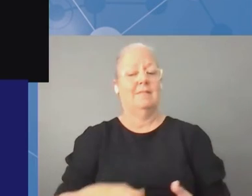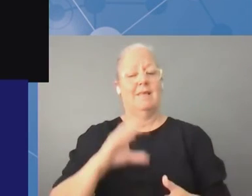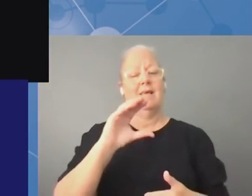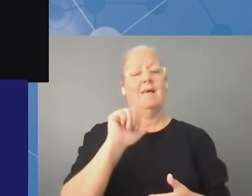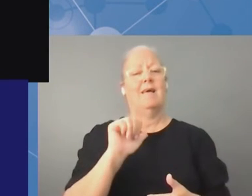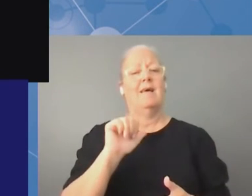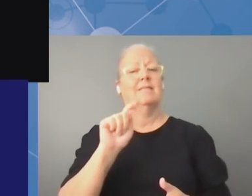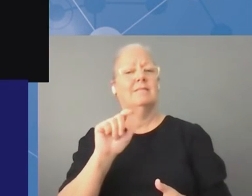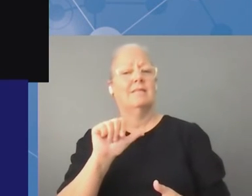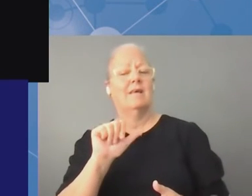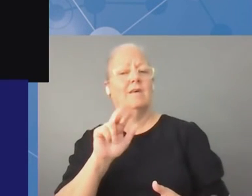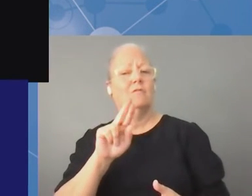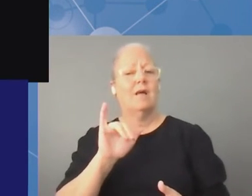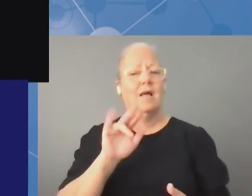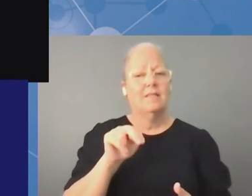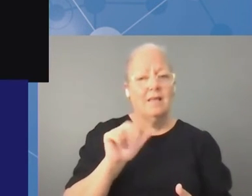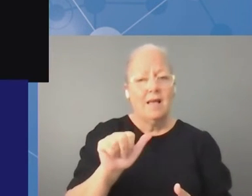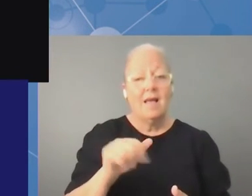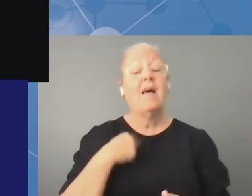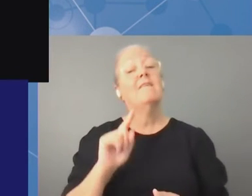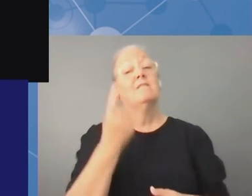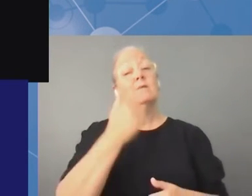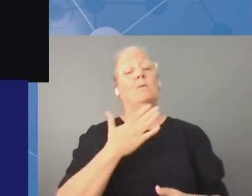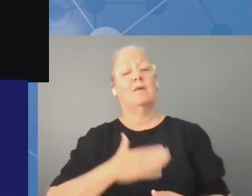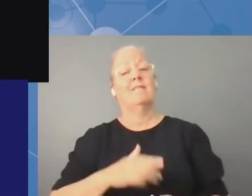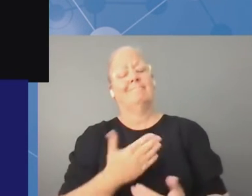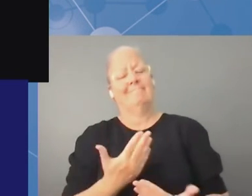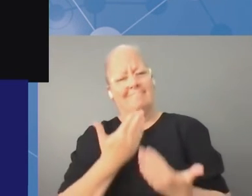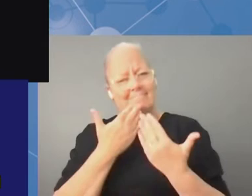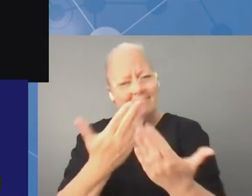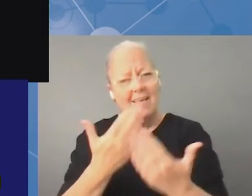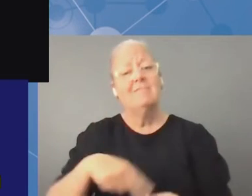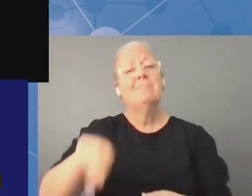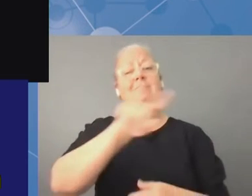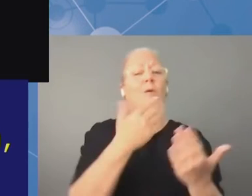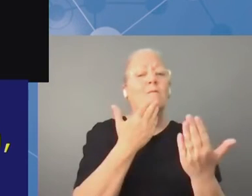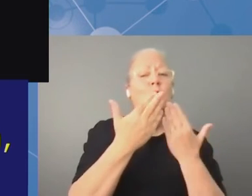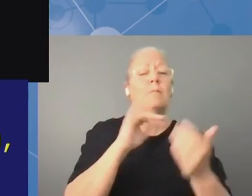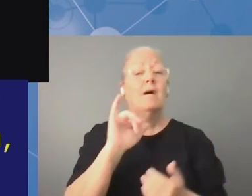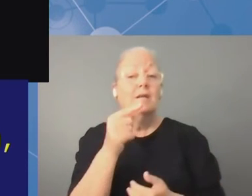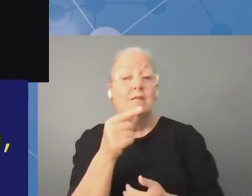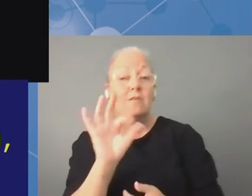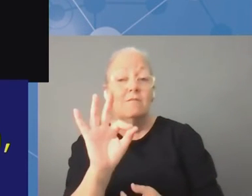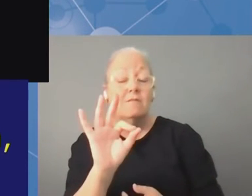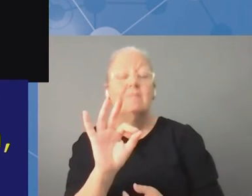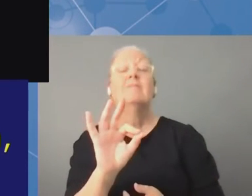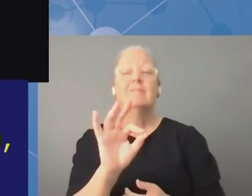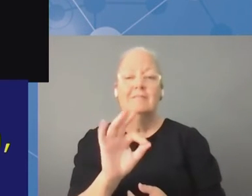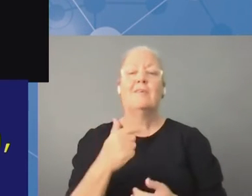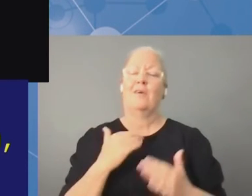представляющей молодежь в рамках Совета Европы. Я сердечно